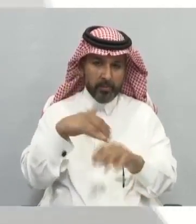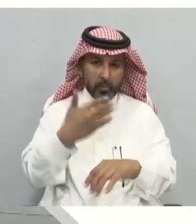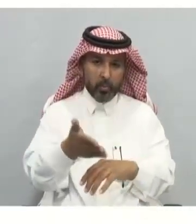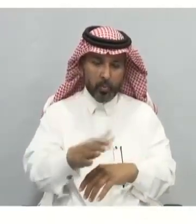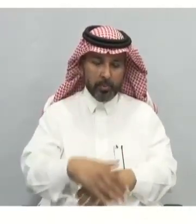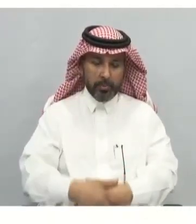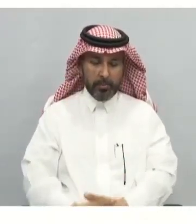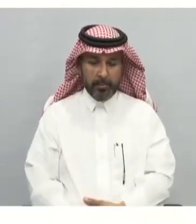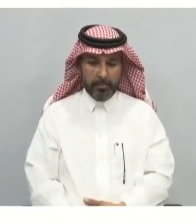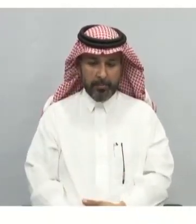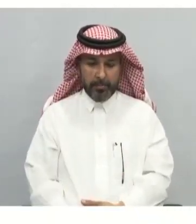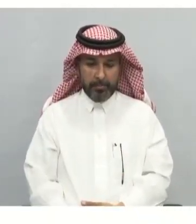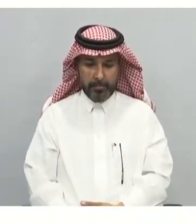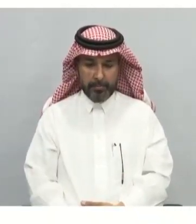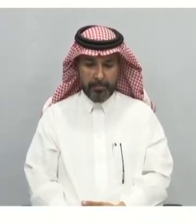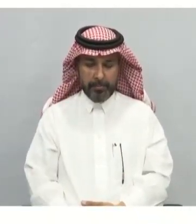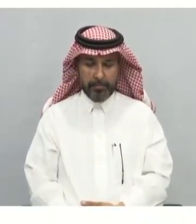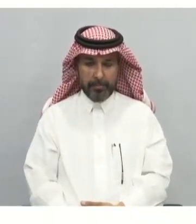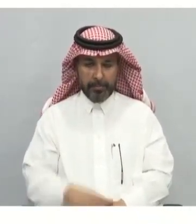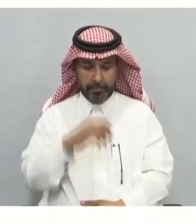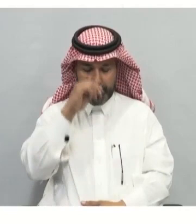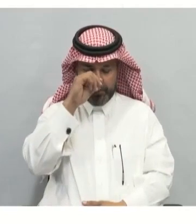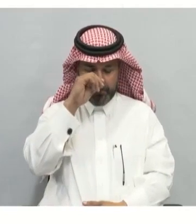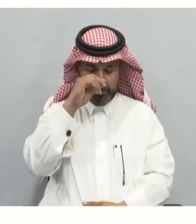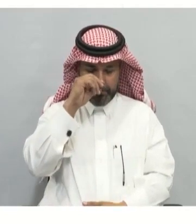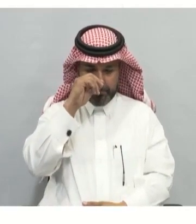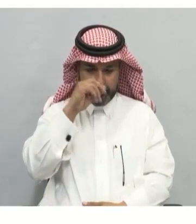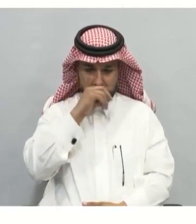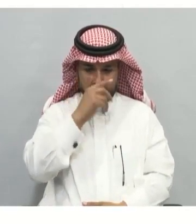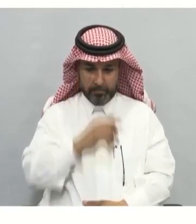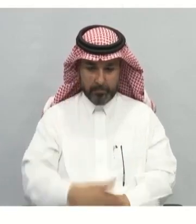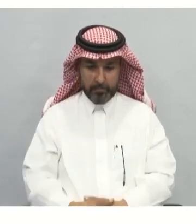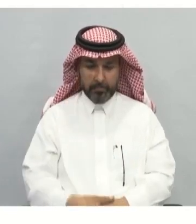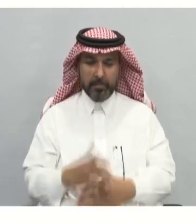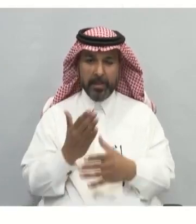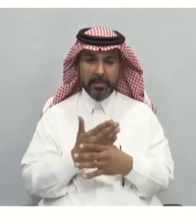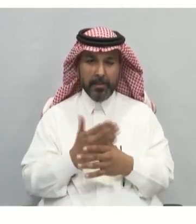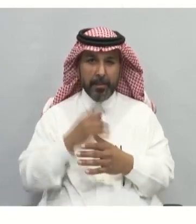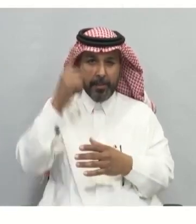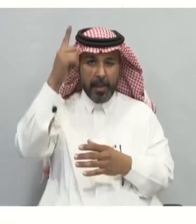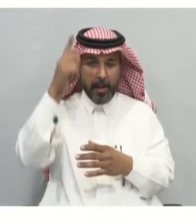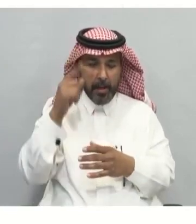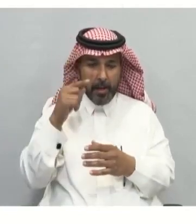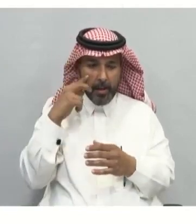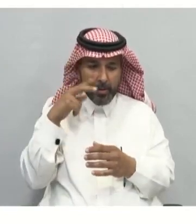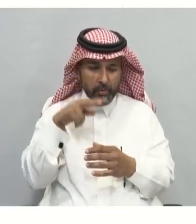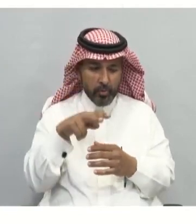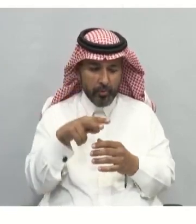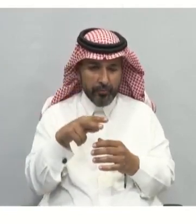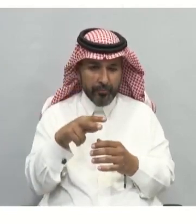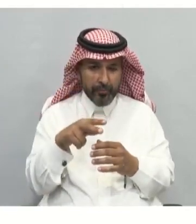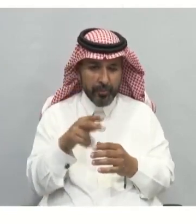وتتحطم كذلكم رابعا ما الحكمه من ابتلاء الله جل وعلا لعباده المؤمنين